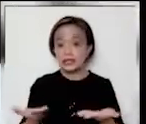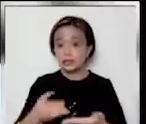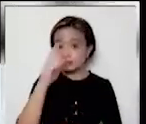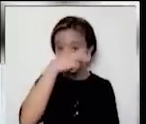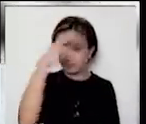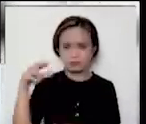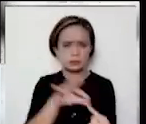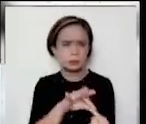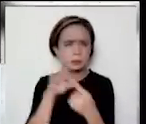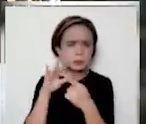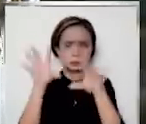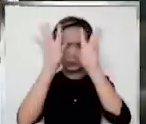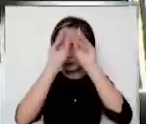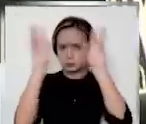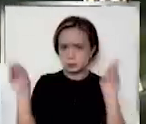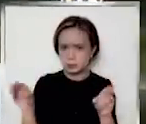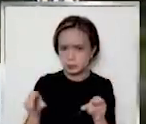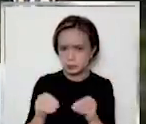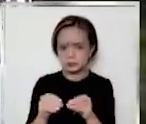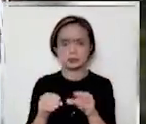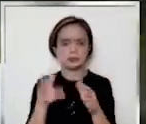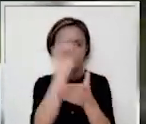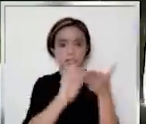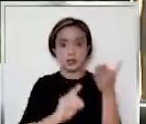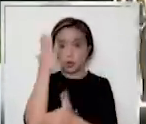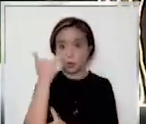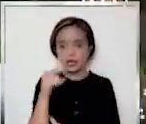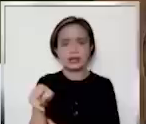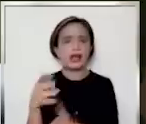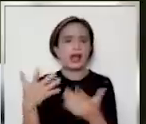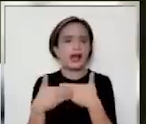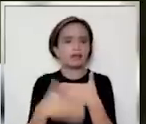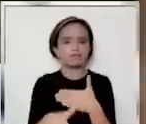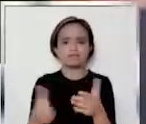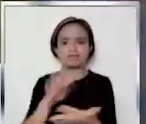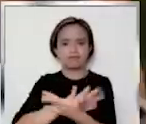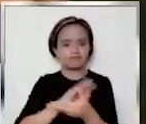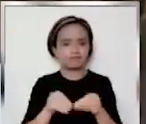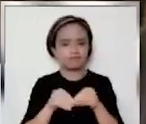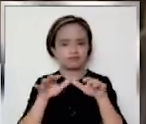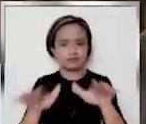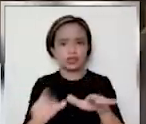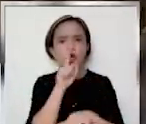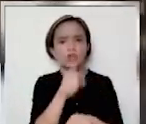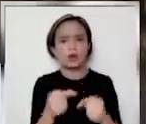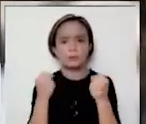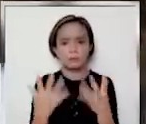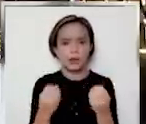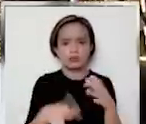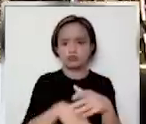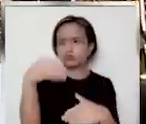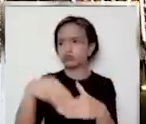kanilang Christmas decoration ngayong taon. Batid daw kasi nila na matapos ang kasagsagan ng pandemya, tiyak na mas marami ang lalabas ng kanilang mga